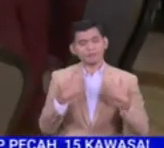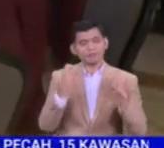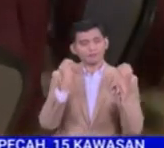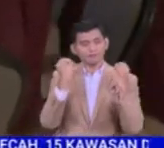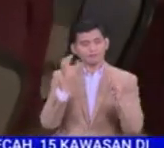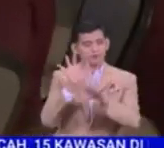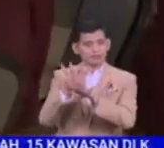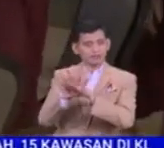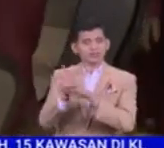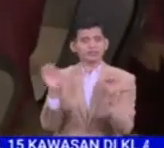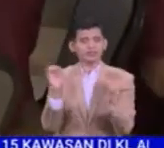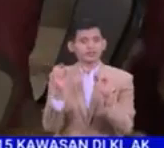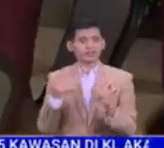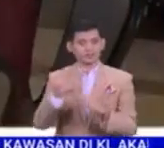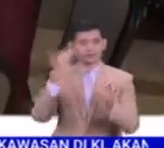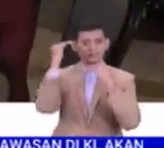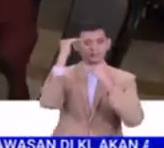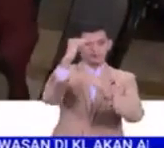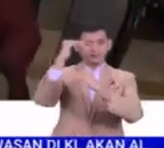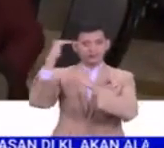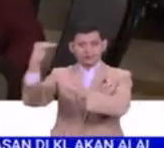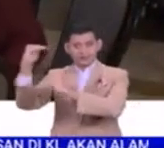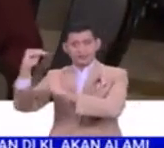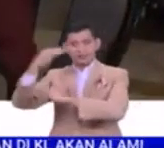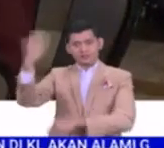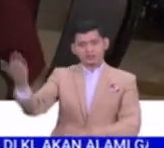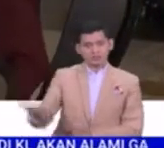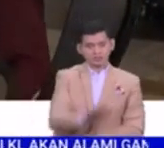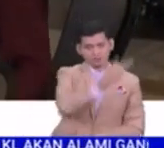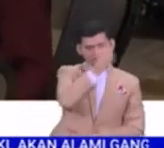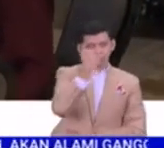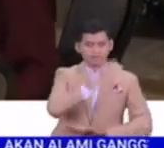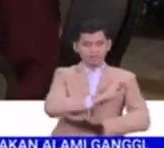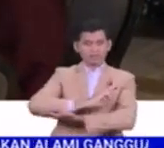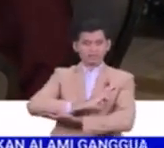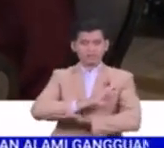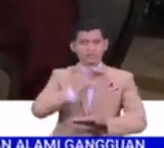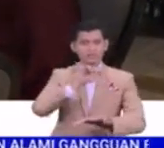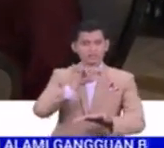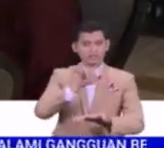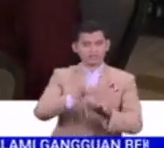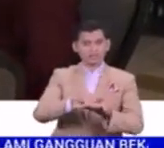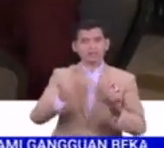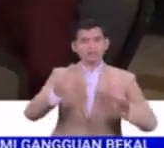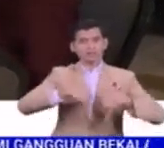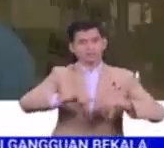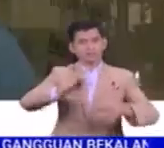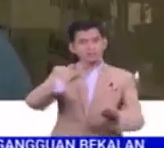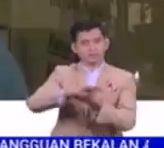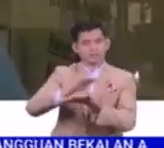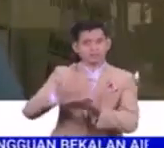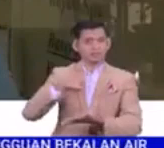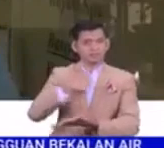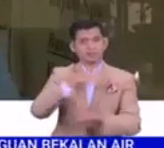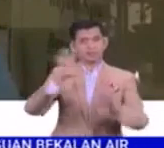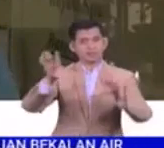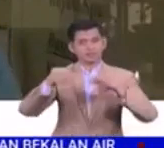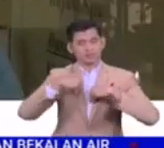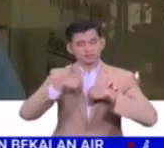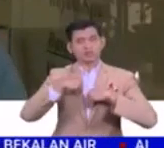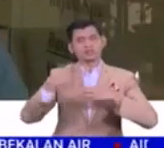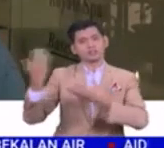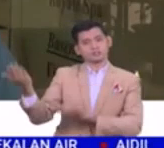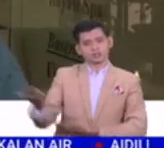juga, tapi kita hadkan kita punya jemputan sebab anak-anak ni masih bersekolah untuk besok kan. Jadi kita hanya menerima jemputan Jumaat,